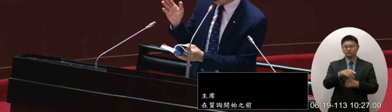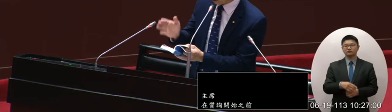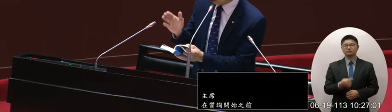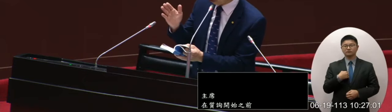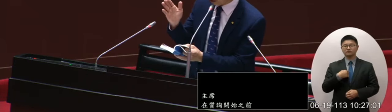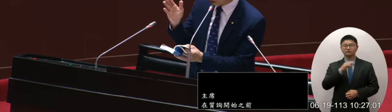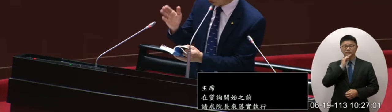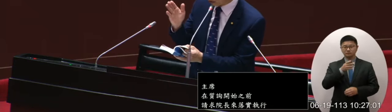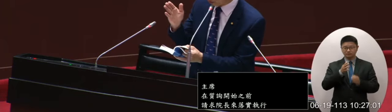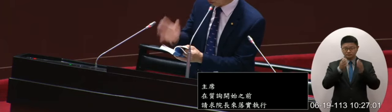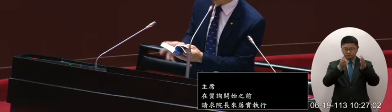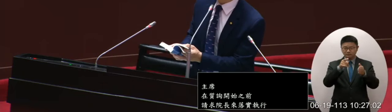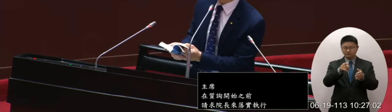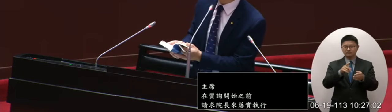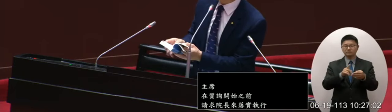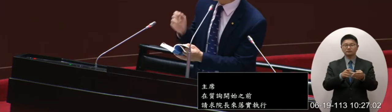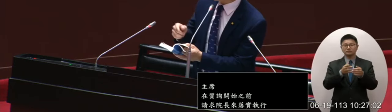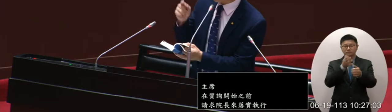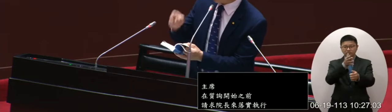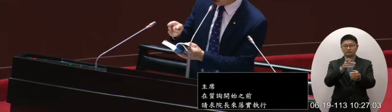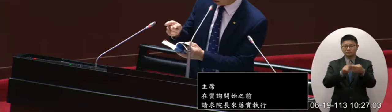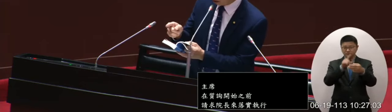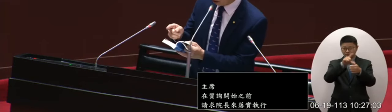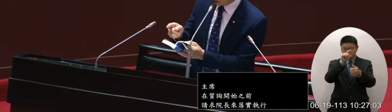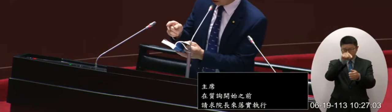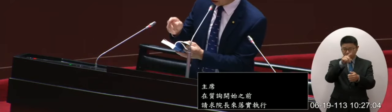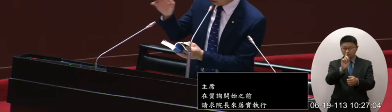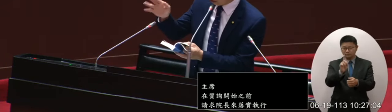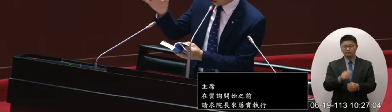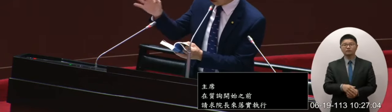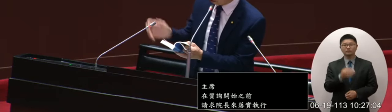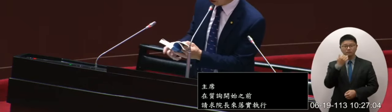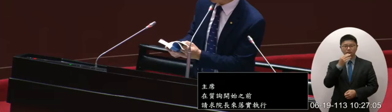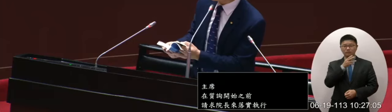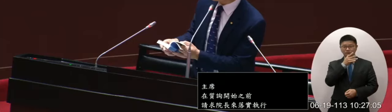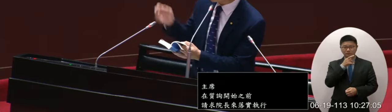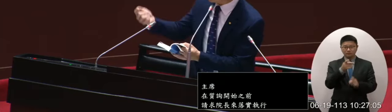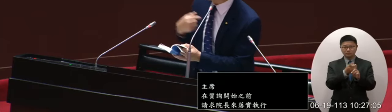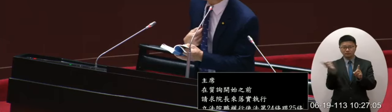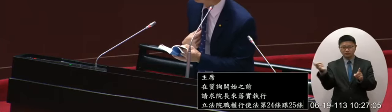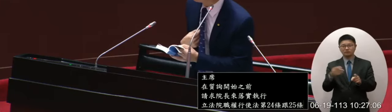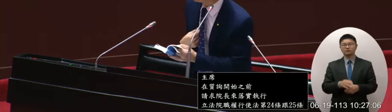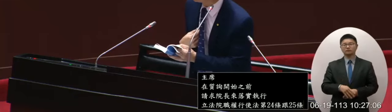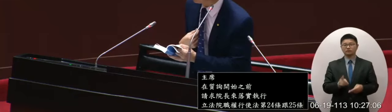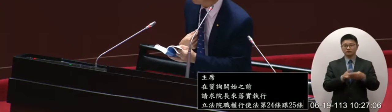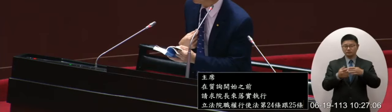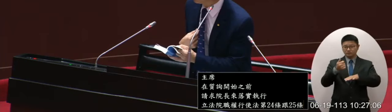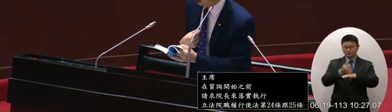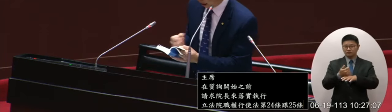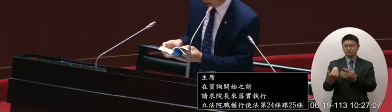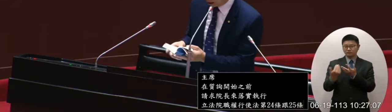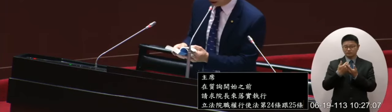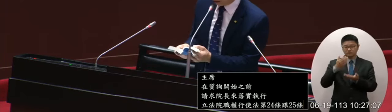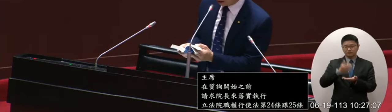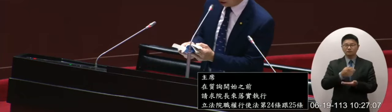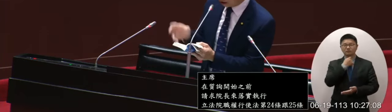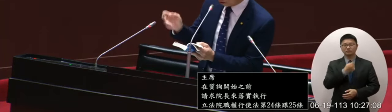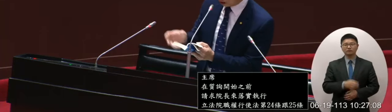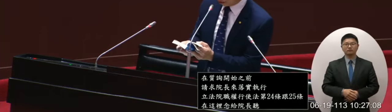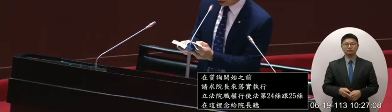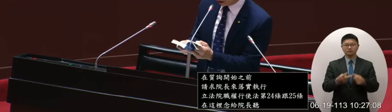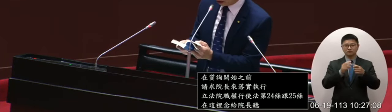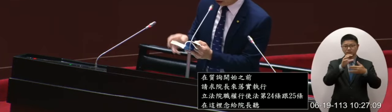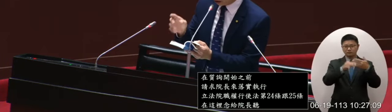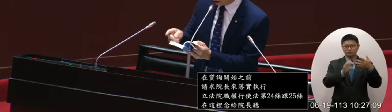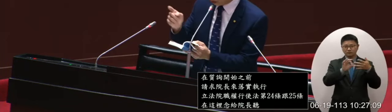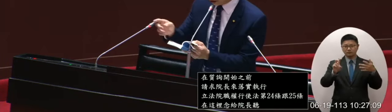待会会指明我的质询主旨。如果我讲的内容超过了这个规定，主席要制止我，可以吗？那另外呢，二